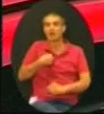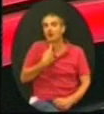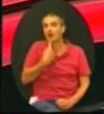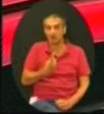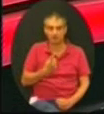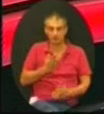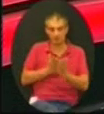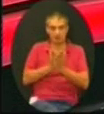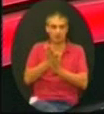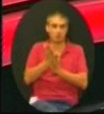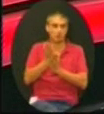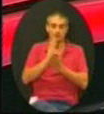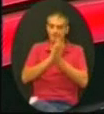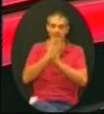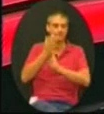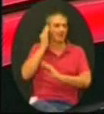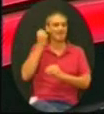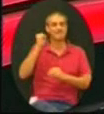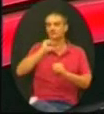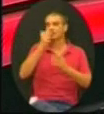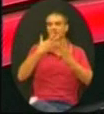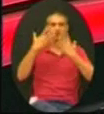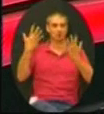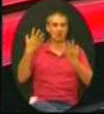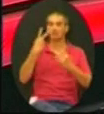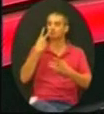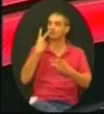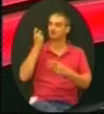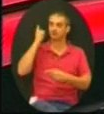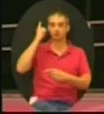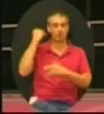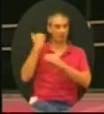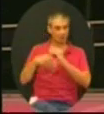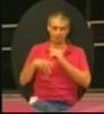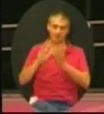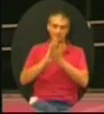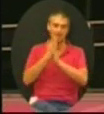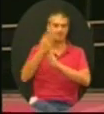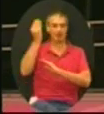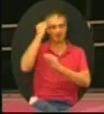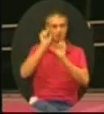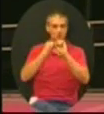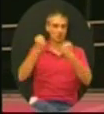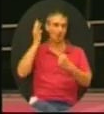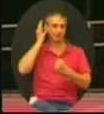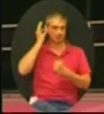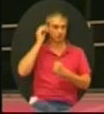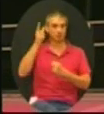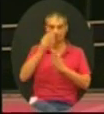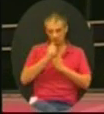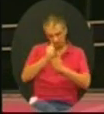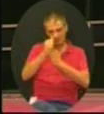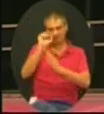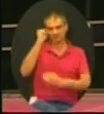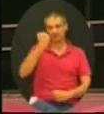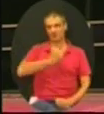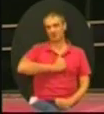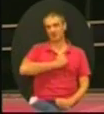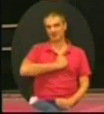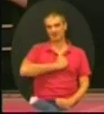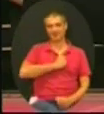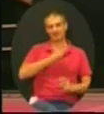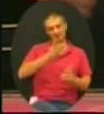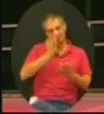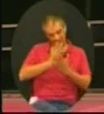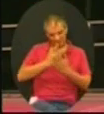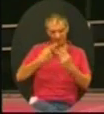להגיד בהגינות שהמהפכה הפמיניסטית הגדולה ביותר בשני העשורים האחרונים היא מהפכת לימוד התורה לנשים שאותה מובילה ציונות הדתית. אבל